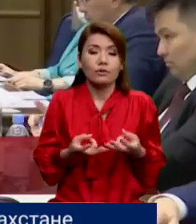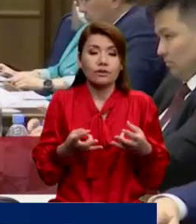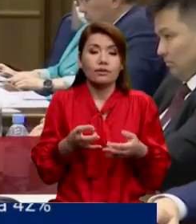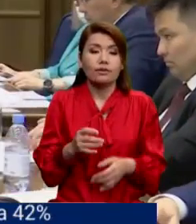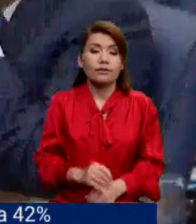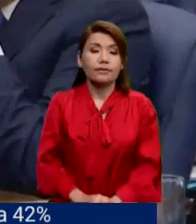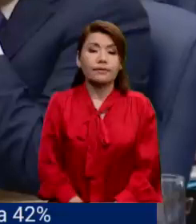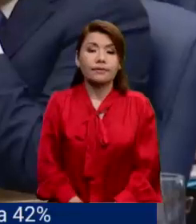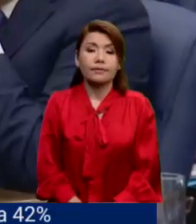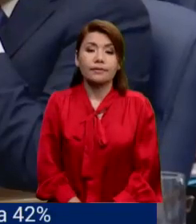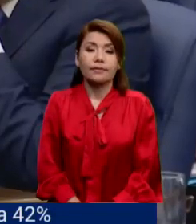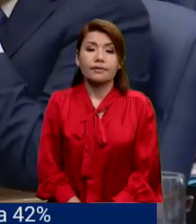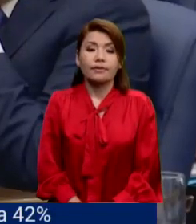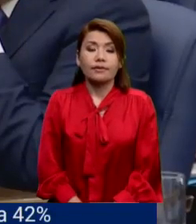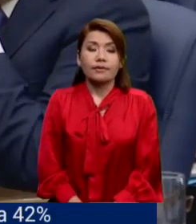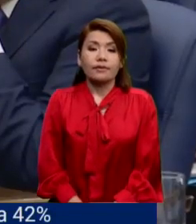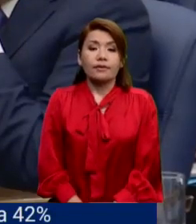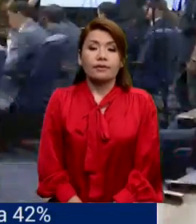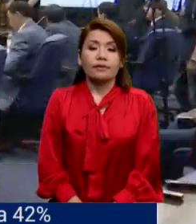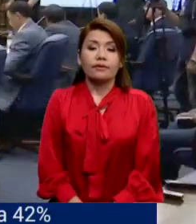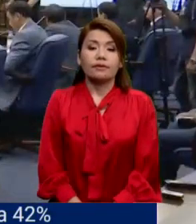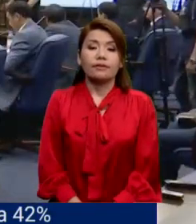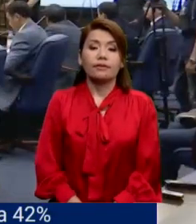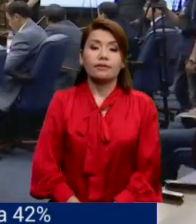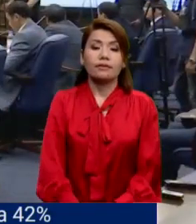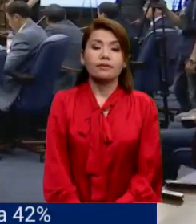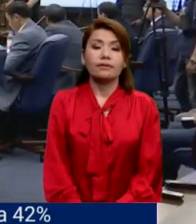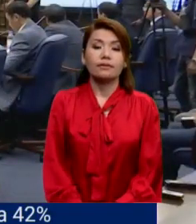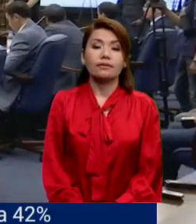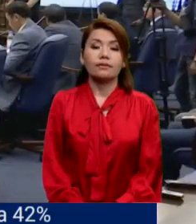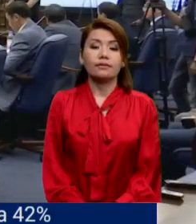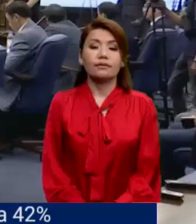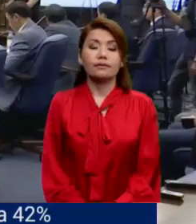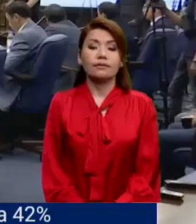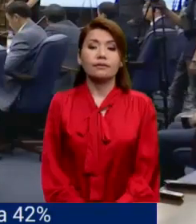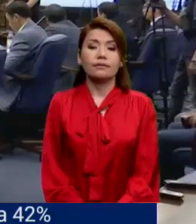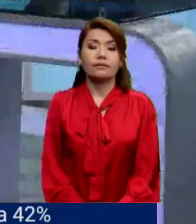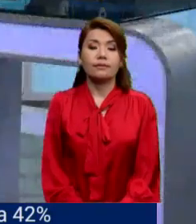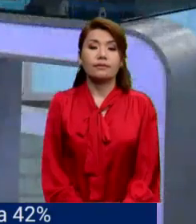амал жоқ. Саят Ермек, Наурыз Базаров, Атамекен Бизнес.